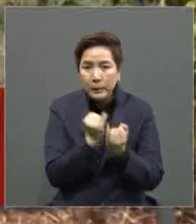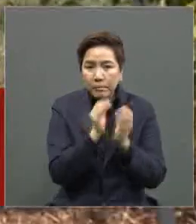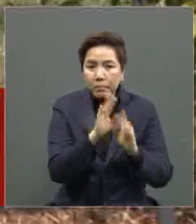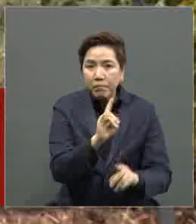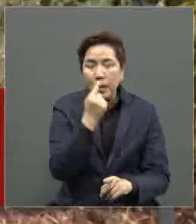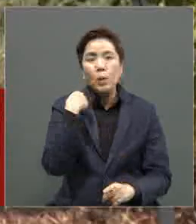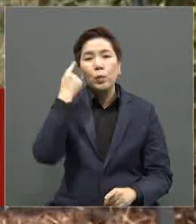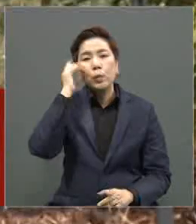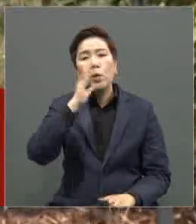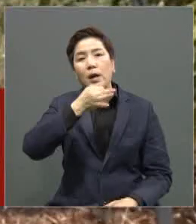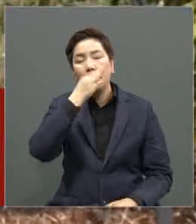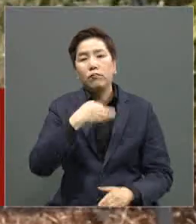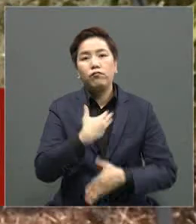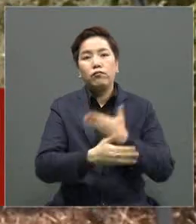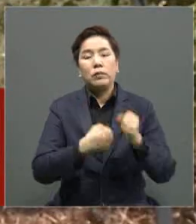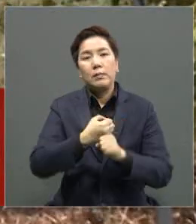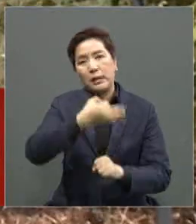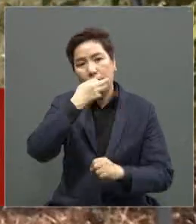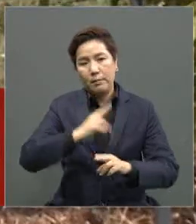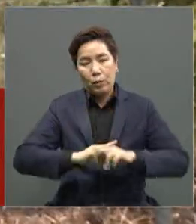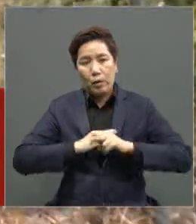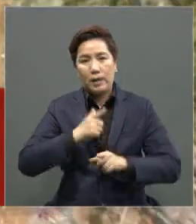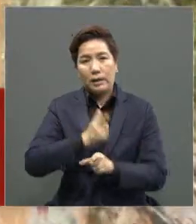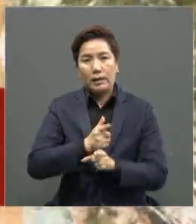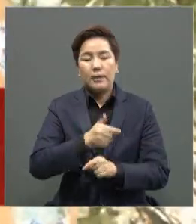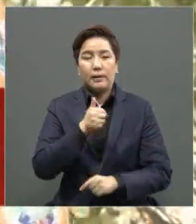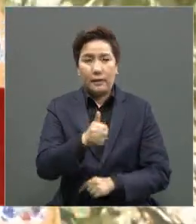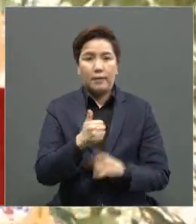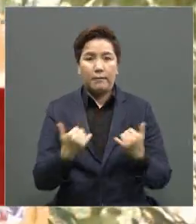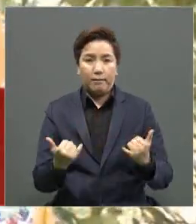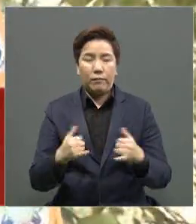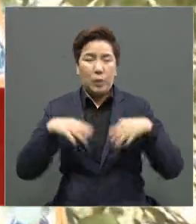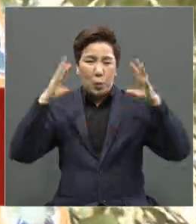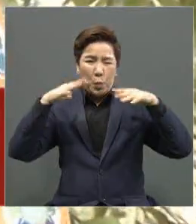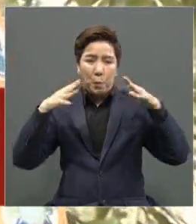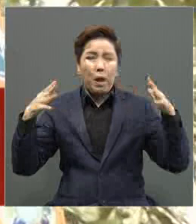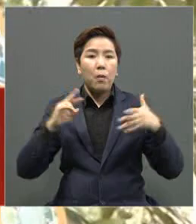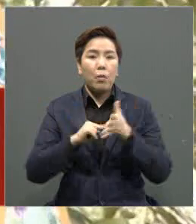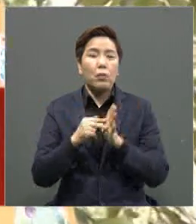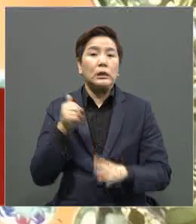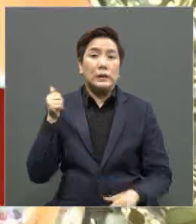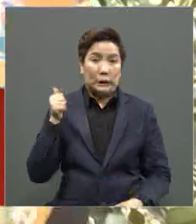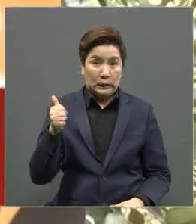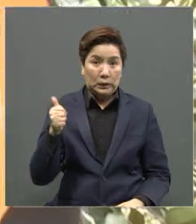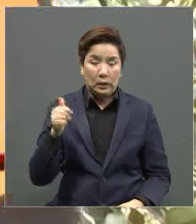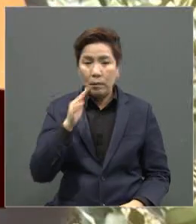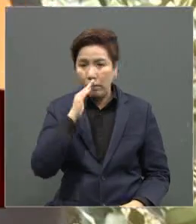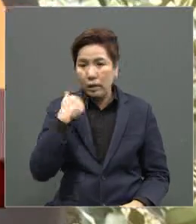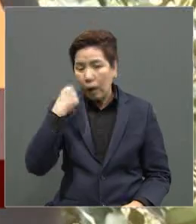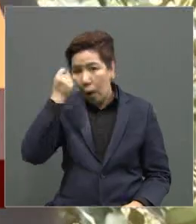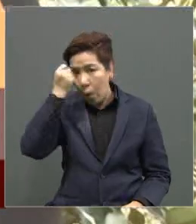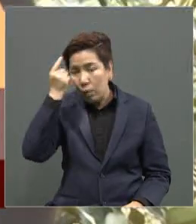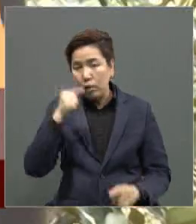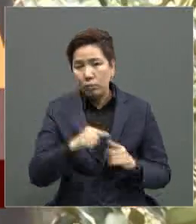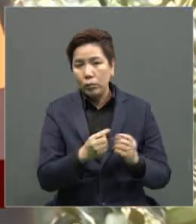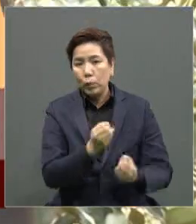าชีพเกษตรกรก็จะเลี้ยงชีพได้เป็นอย่างดี ฝนเยอะจริงๆมันเป็นเรื่องของดีนะถ้าเราเข้าใจในสรีระใน